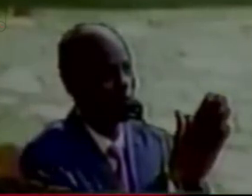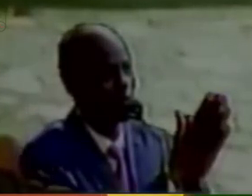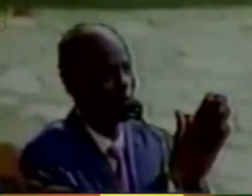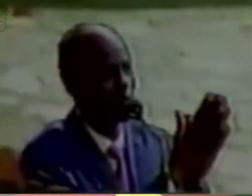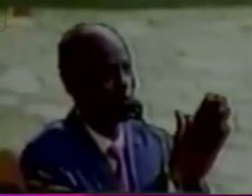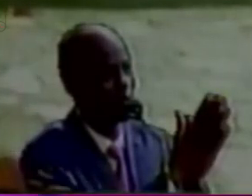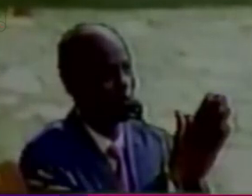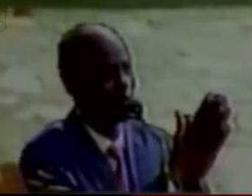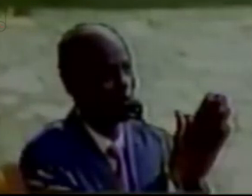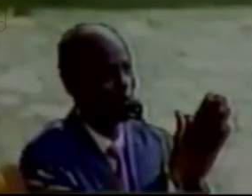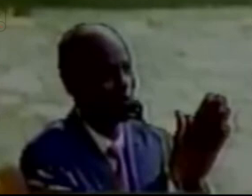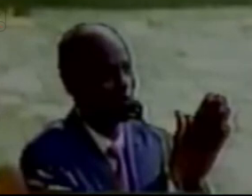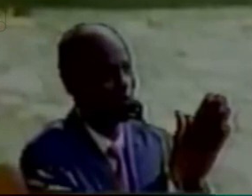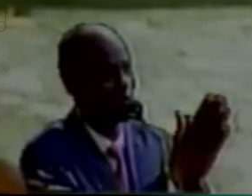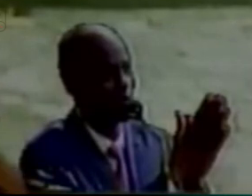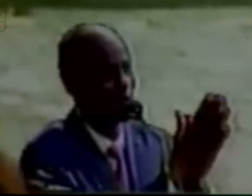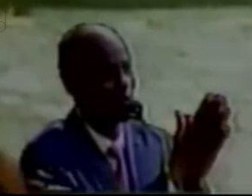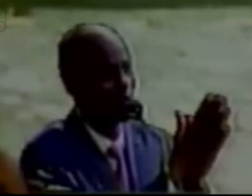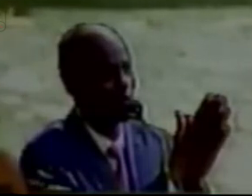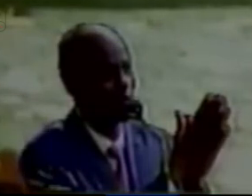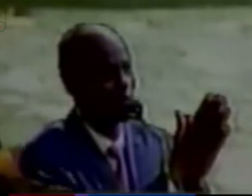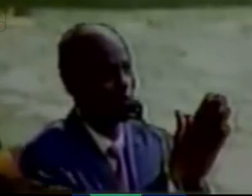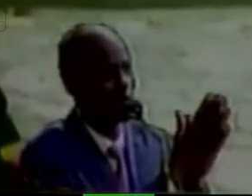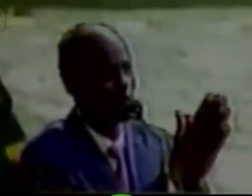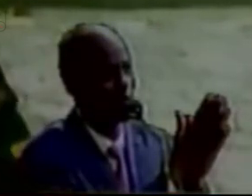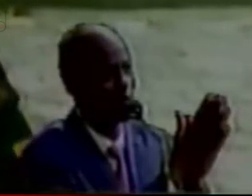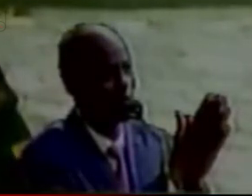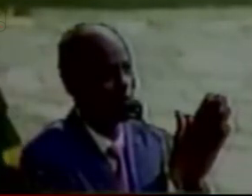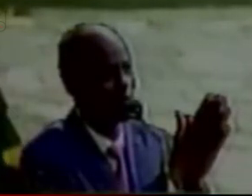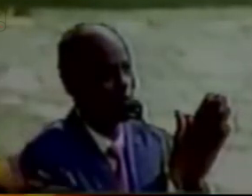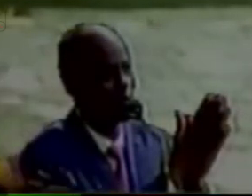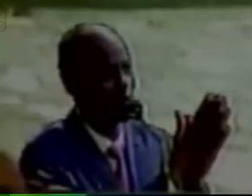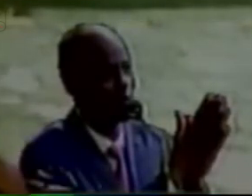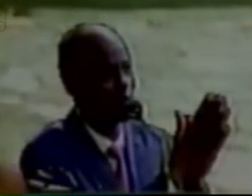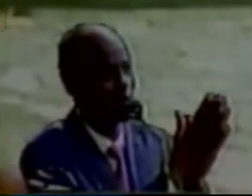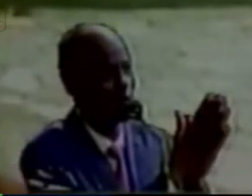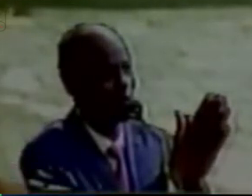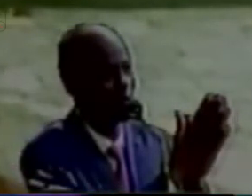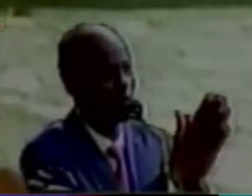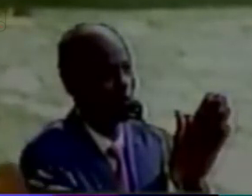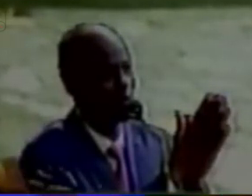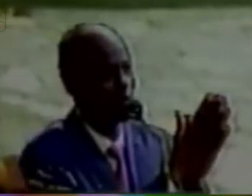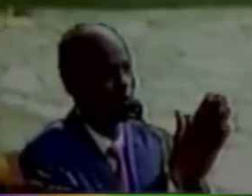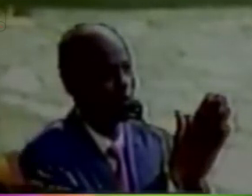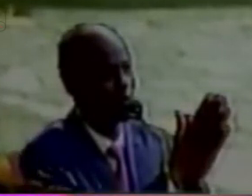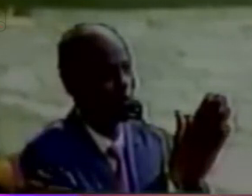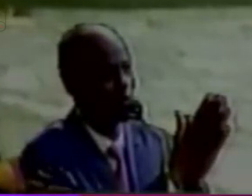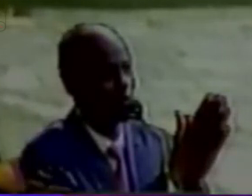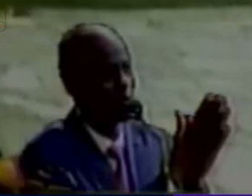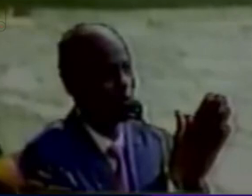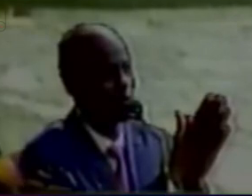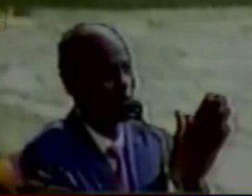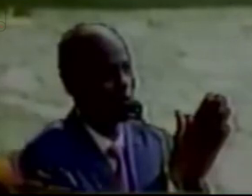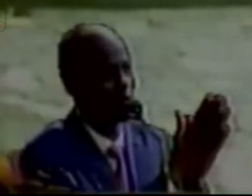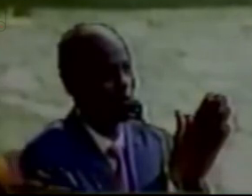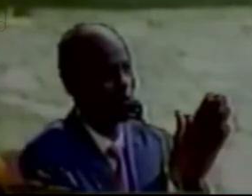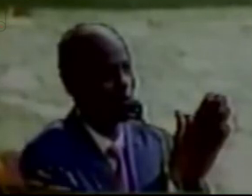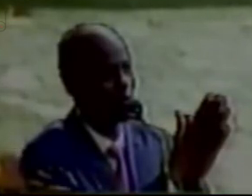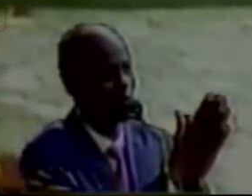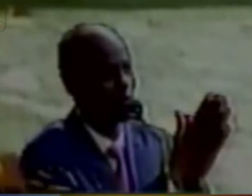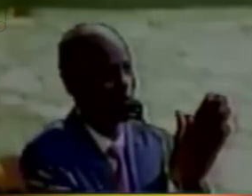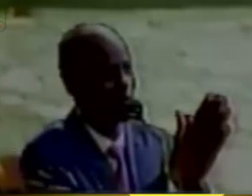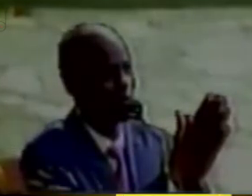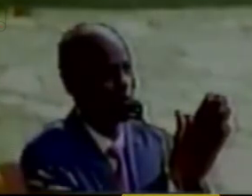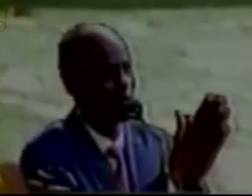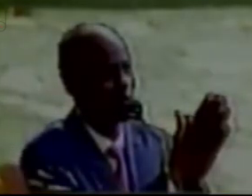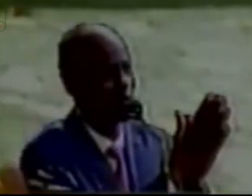palais de justice là, qui abritait toute institution de justice que nous sommes énumérés là-haut. C'est quand même